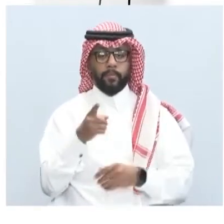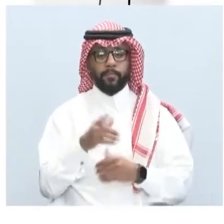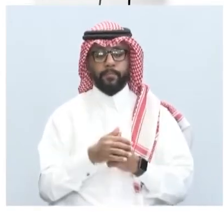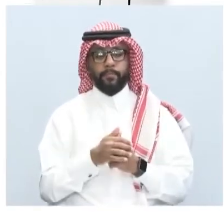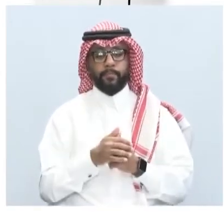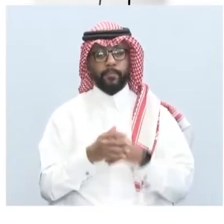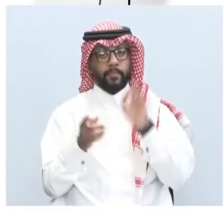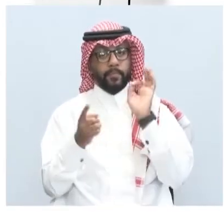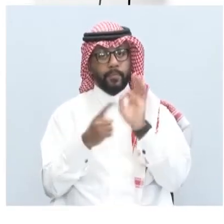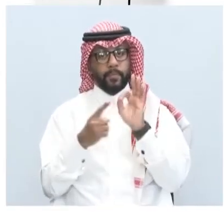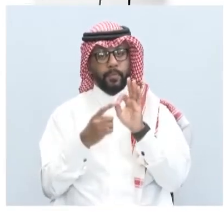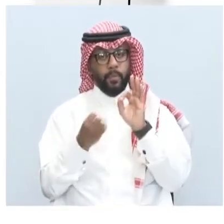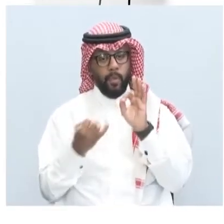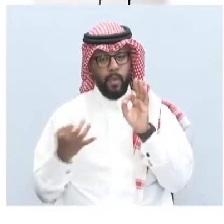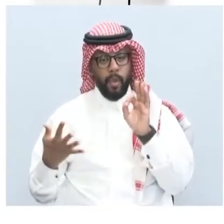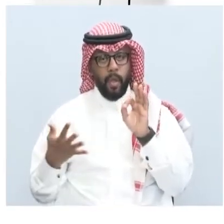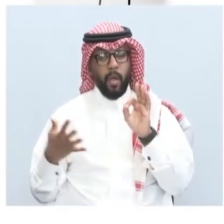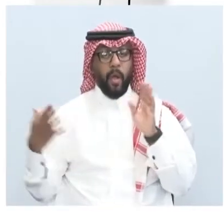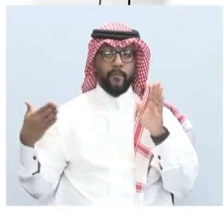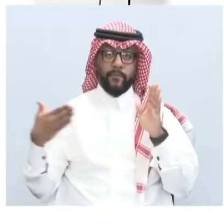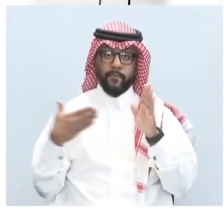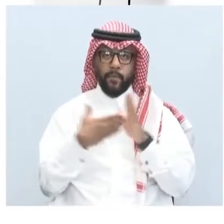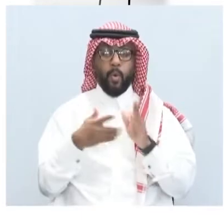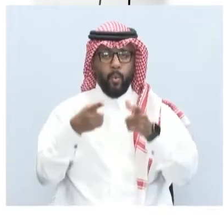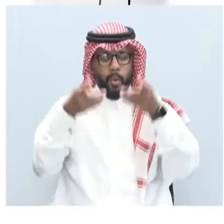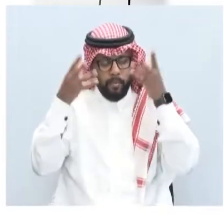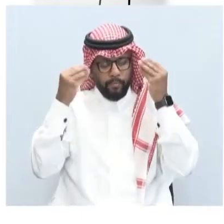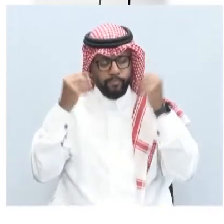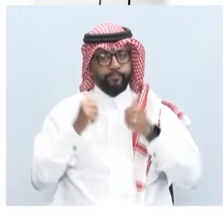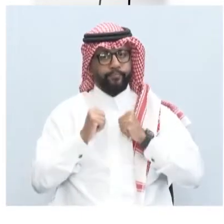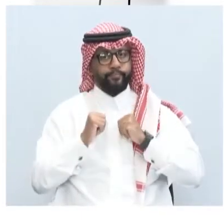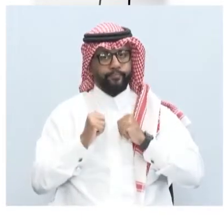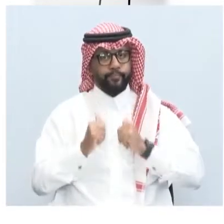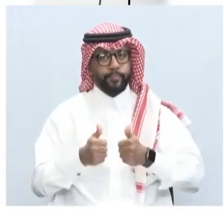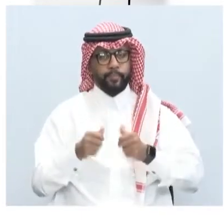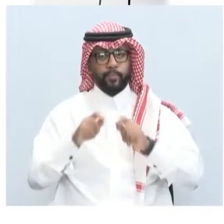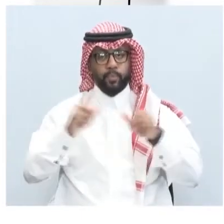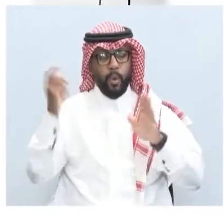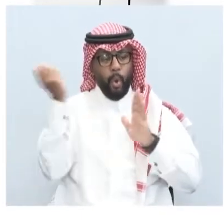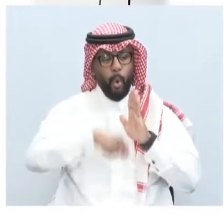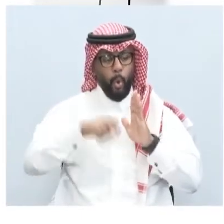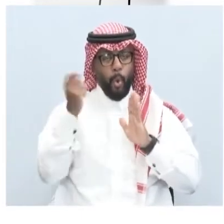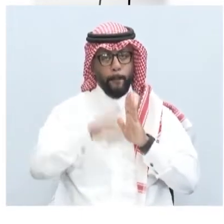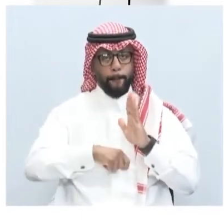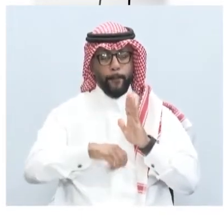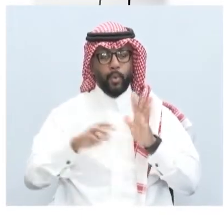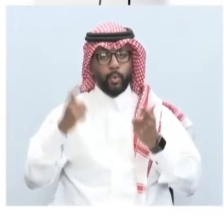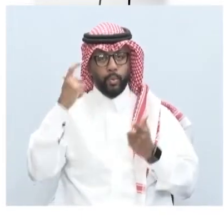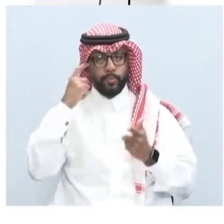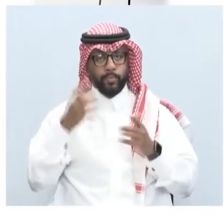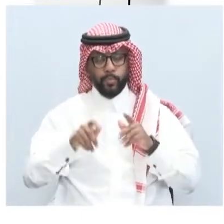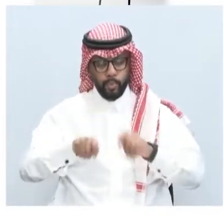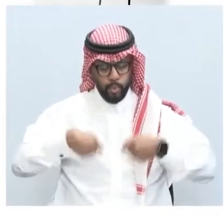قد حققنا هذه الاهداف فتعلمنا حكم المسح على الخف والجورب